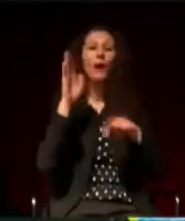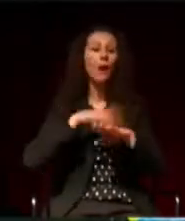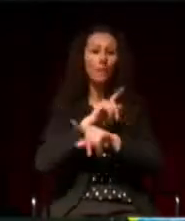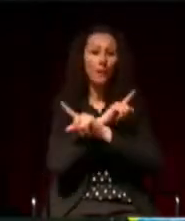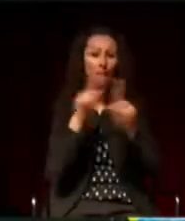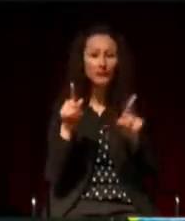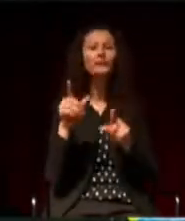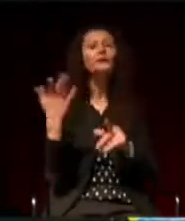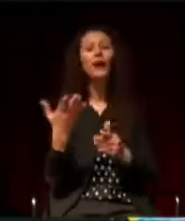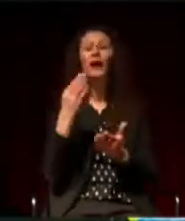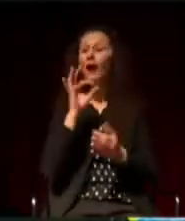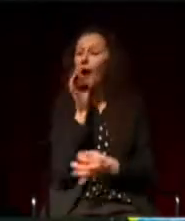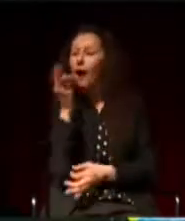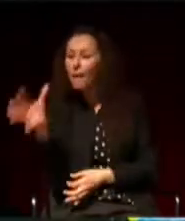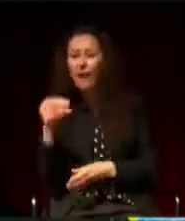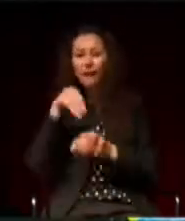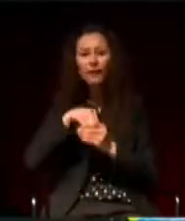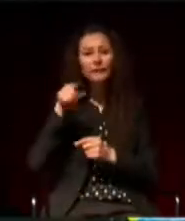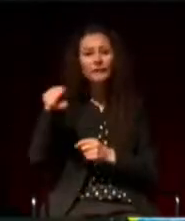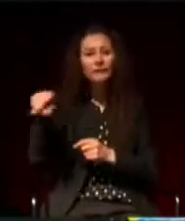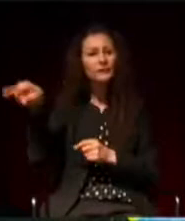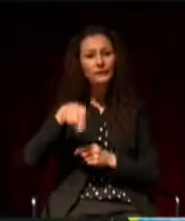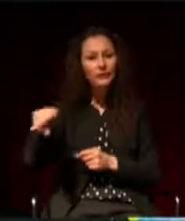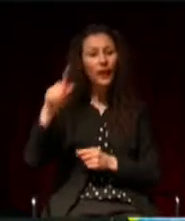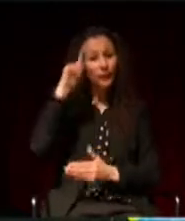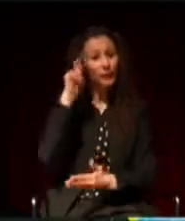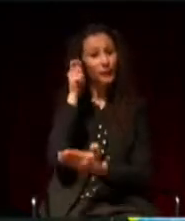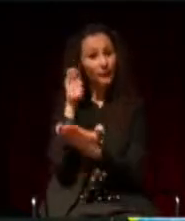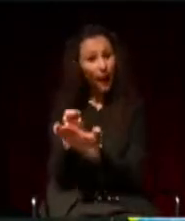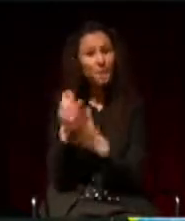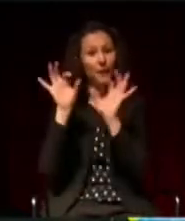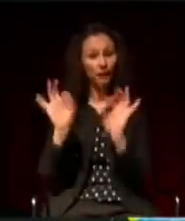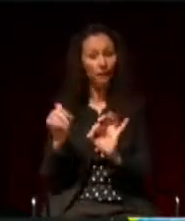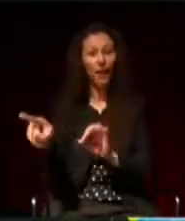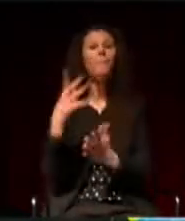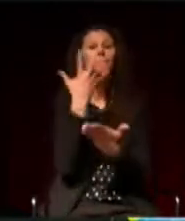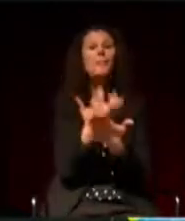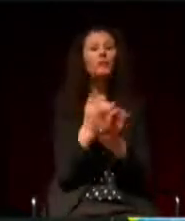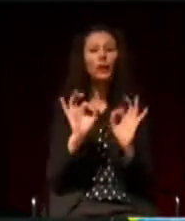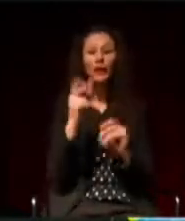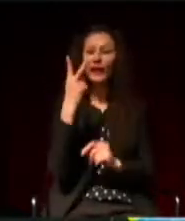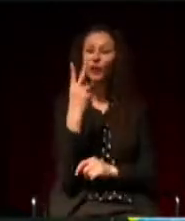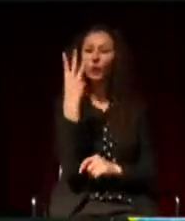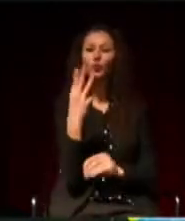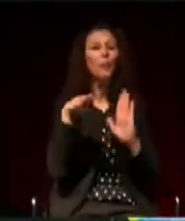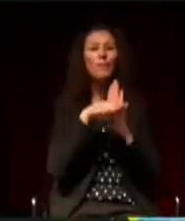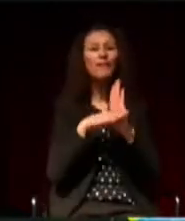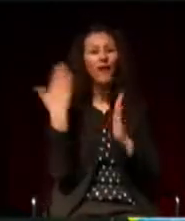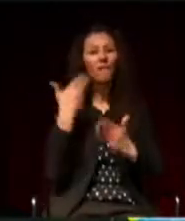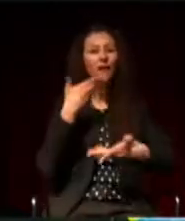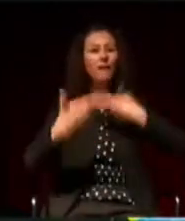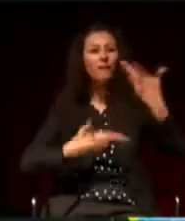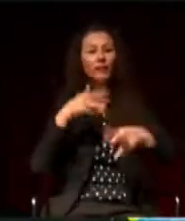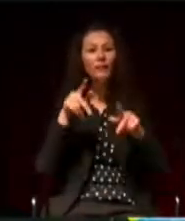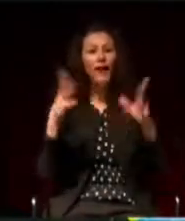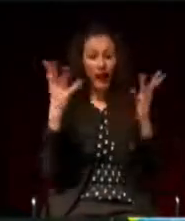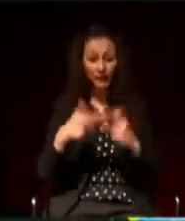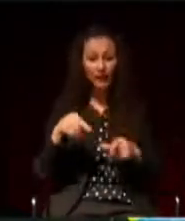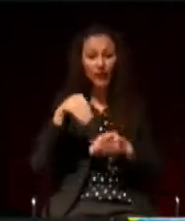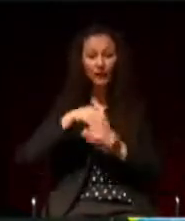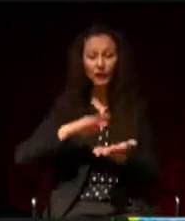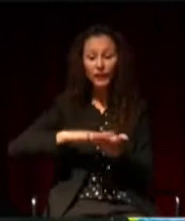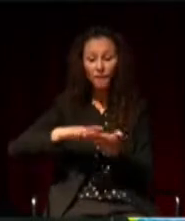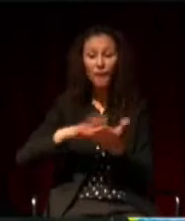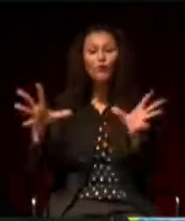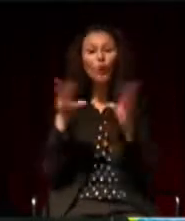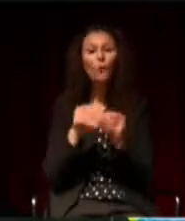yapılamaz. Ancak tevhid edilmiş olması durumunda veya tevhidinin talep edilmesi halinde mevcut yapıların 2. ve 3. maddede belirtildiği şekilde hesaplanan taban